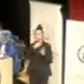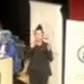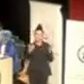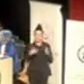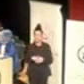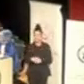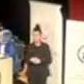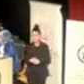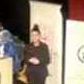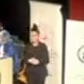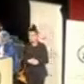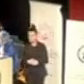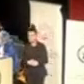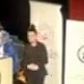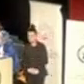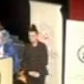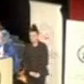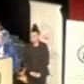ederim.